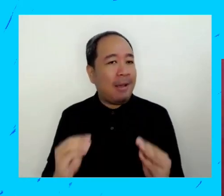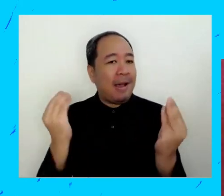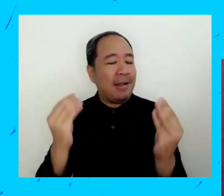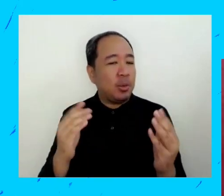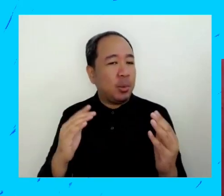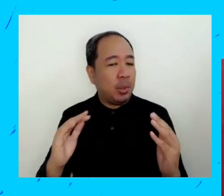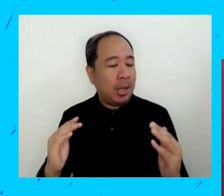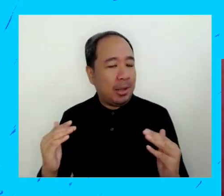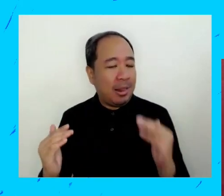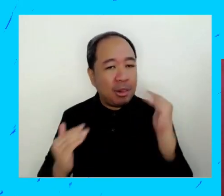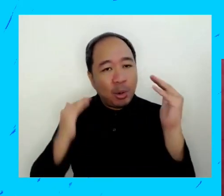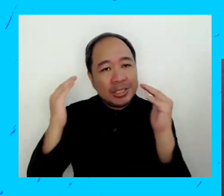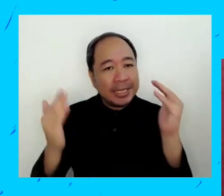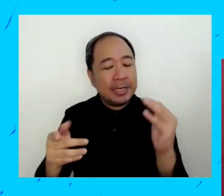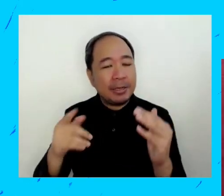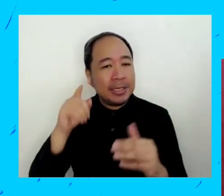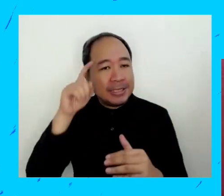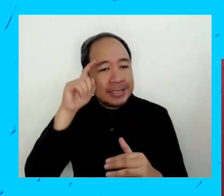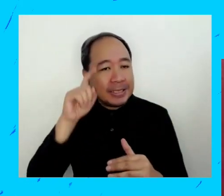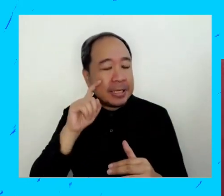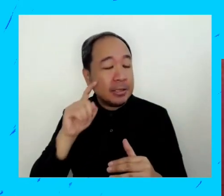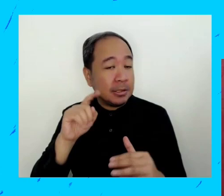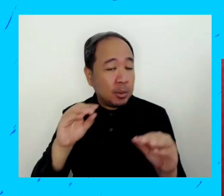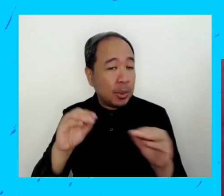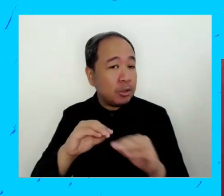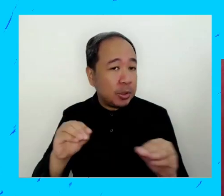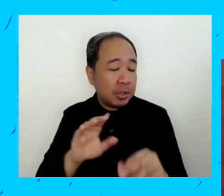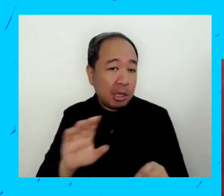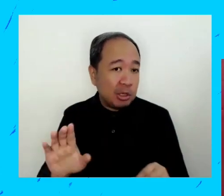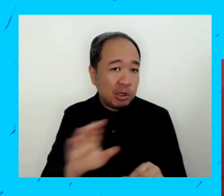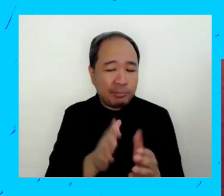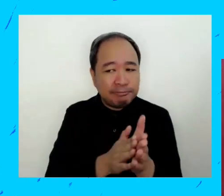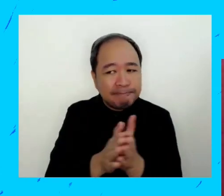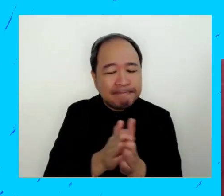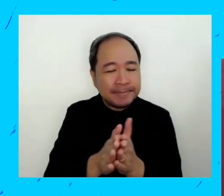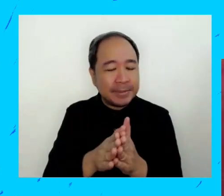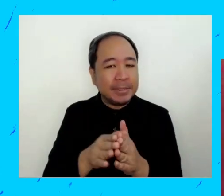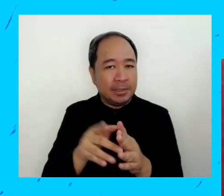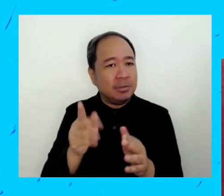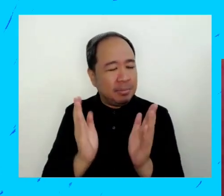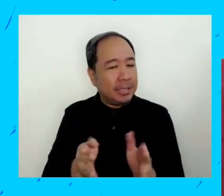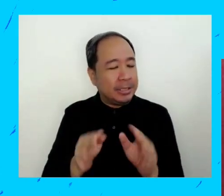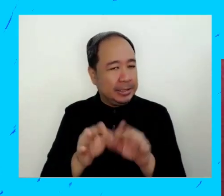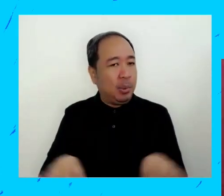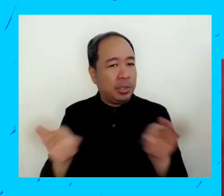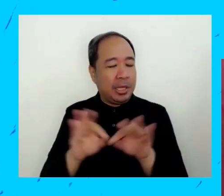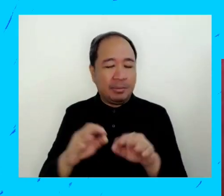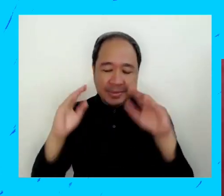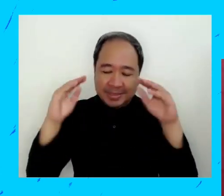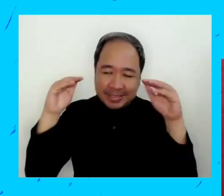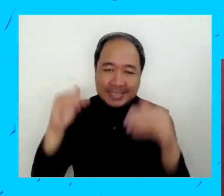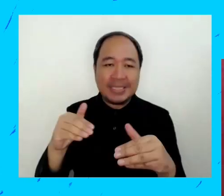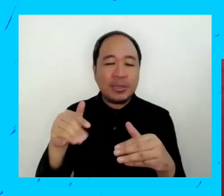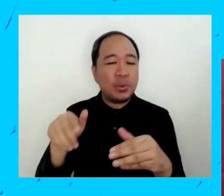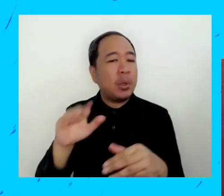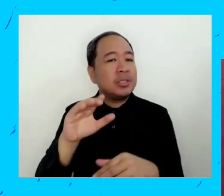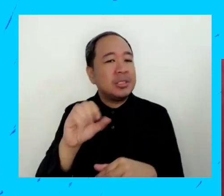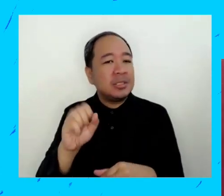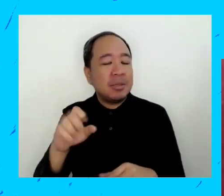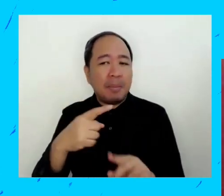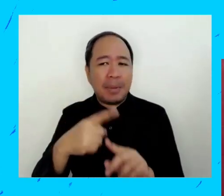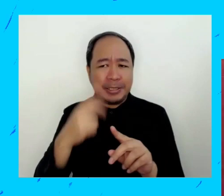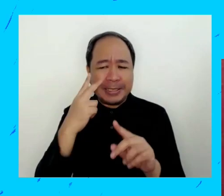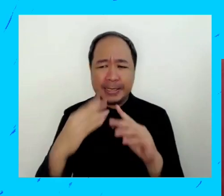votre projet. Merci de votre engagement. Vous avez dit que c'est important de voir l'éducation, la